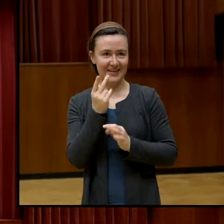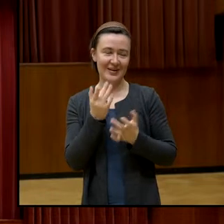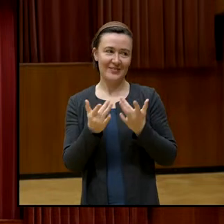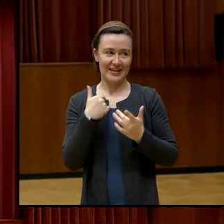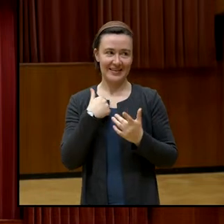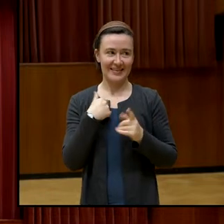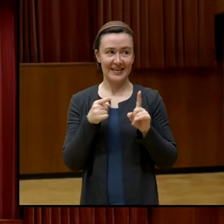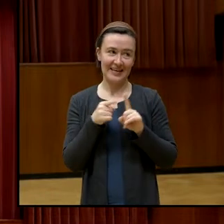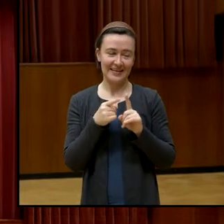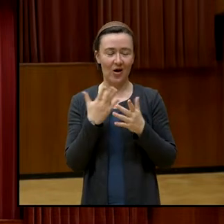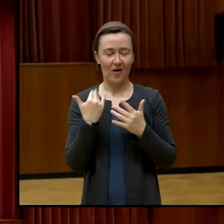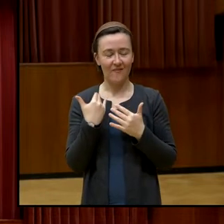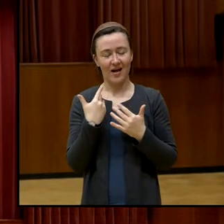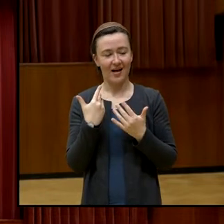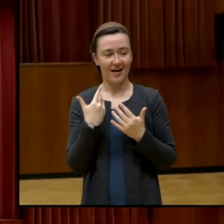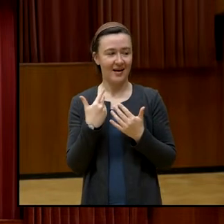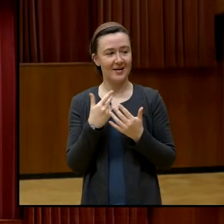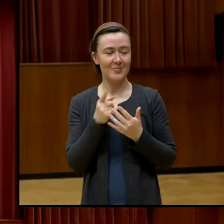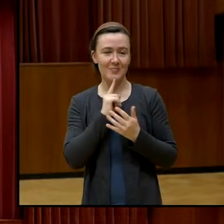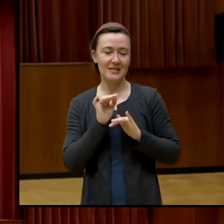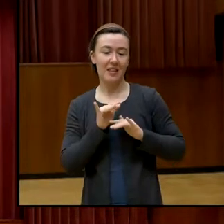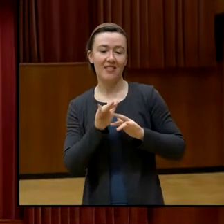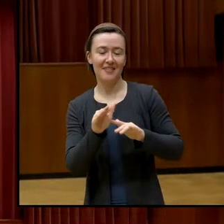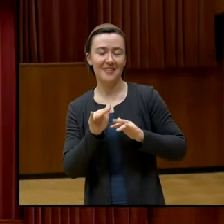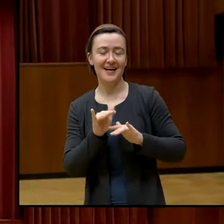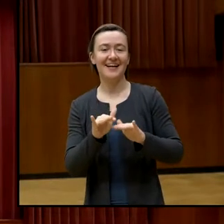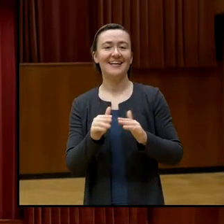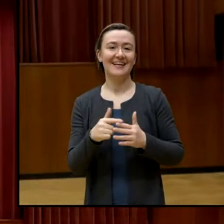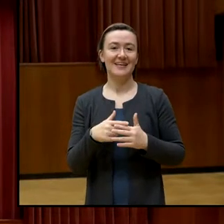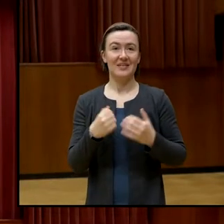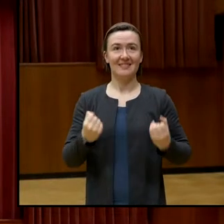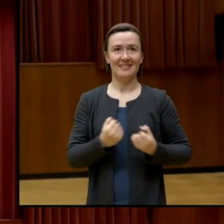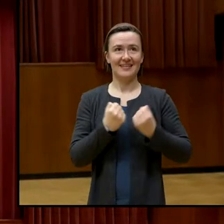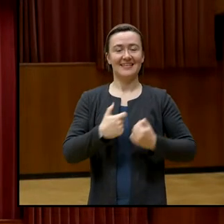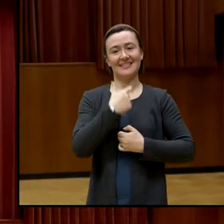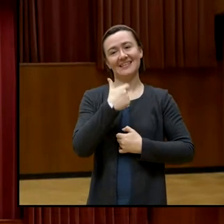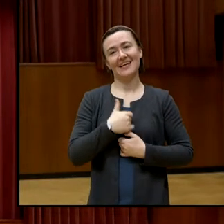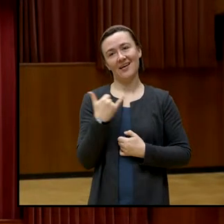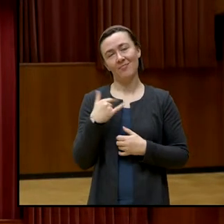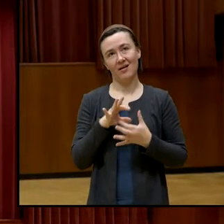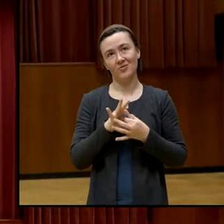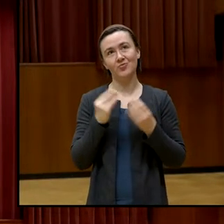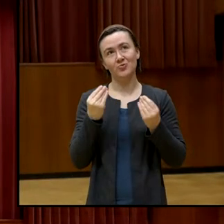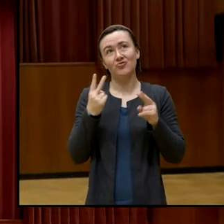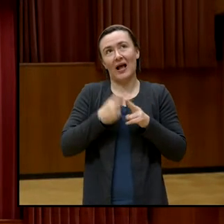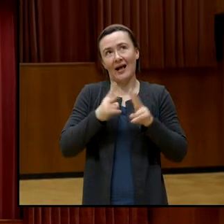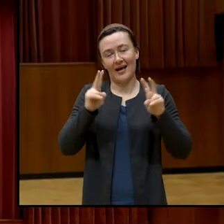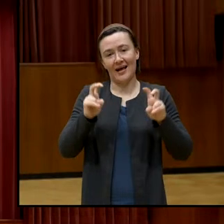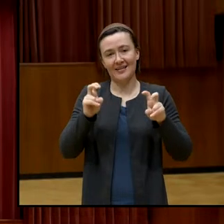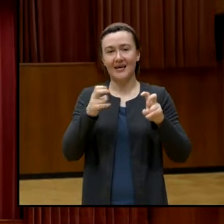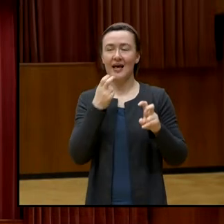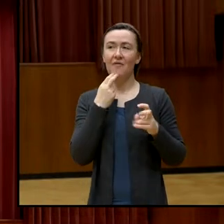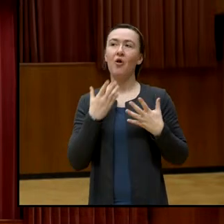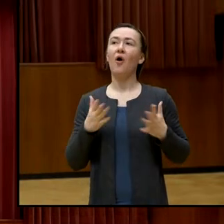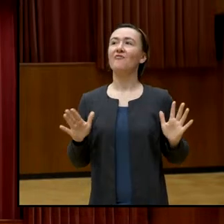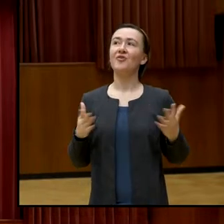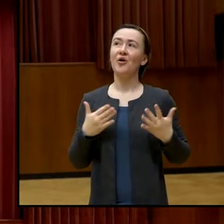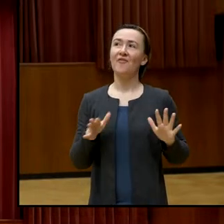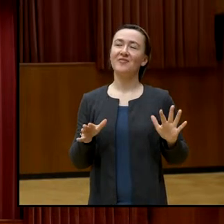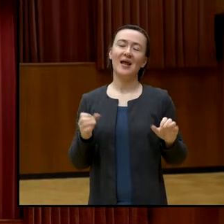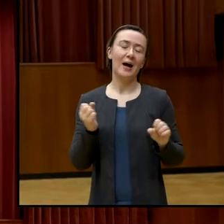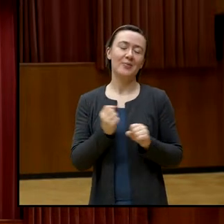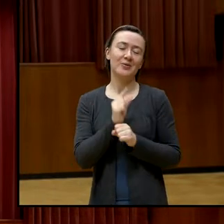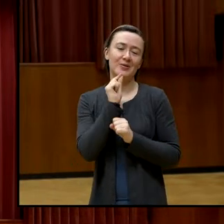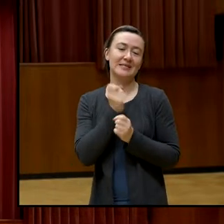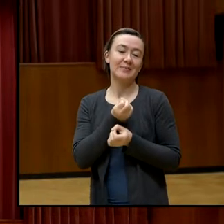von mir auch angeleitet. Ja, also das ist immer so diese Trainerinnen-Krankheit, dass man irgendwann alles ganz offen lassen will, aber ein bisschen was möchte man trotzdem